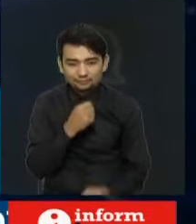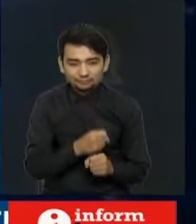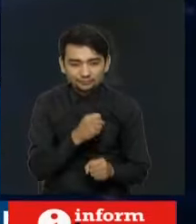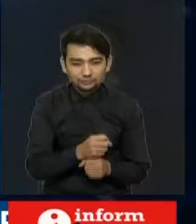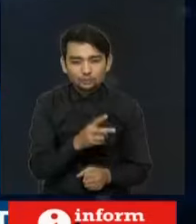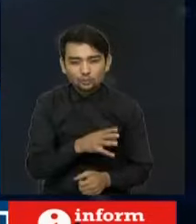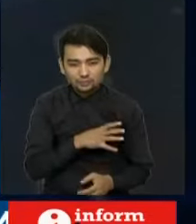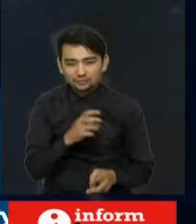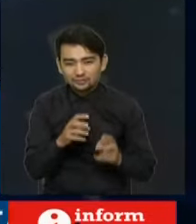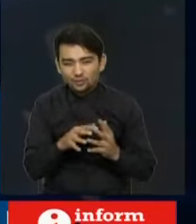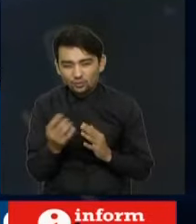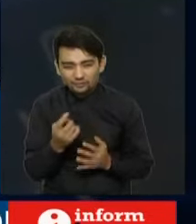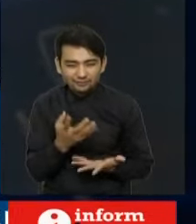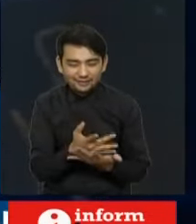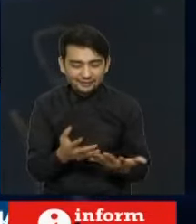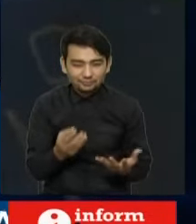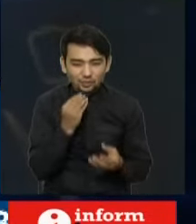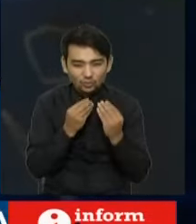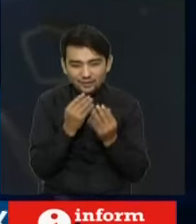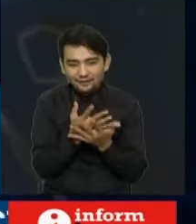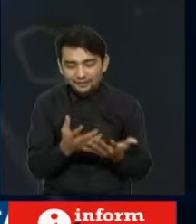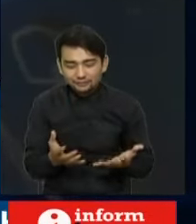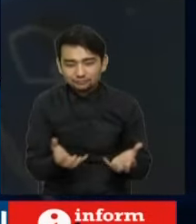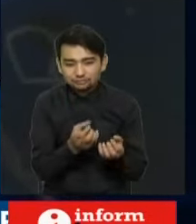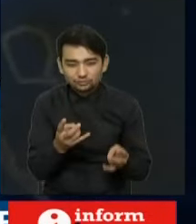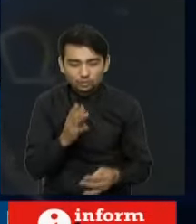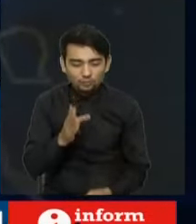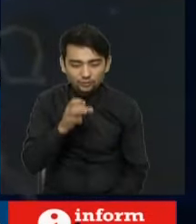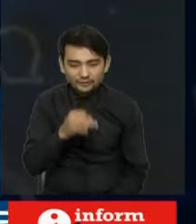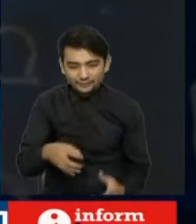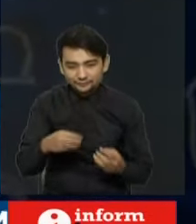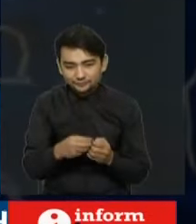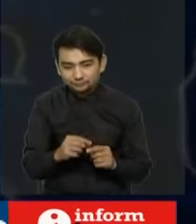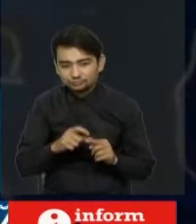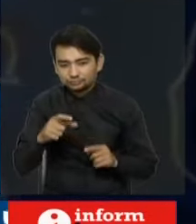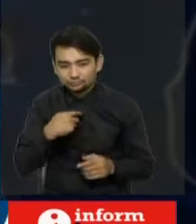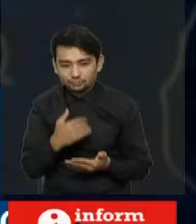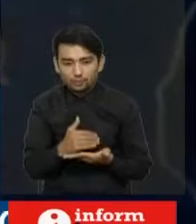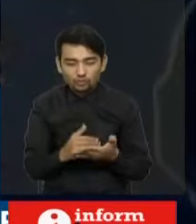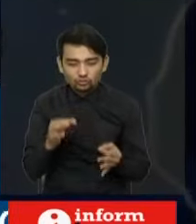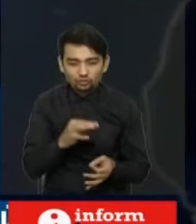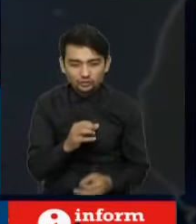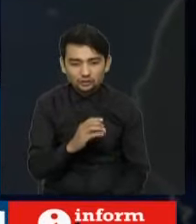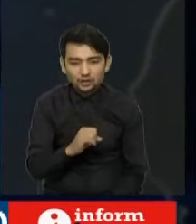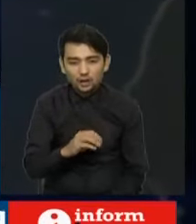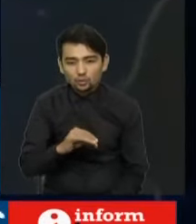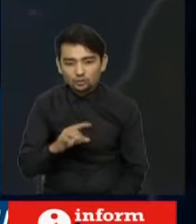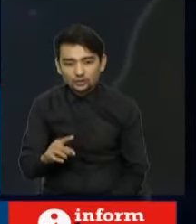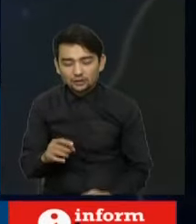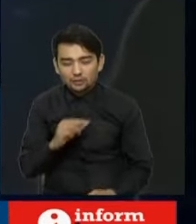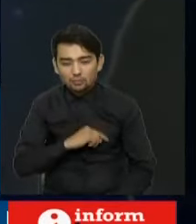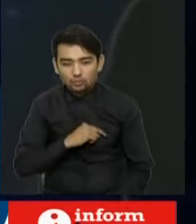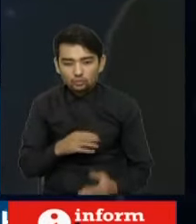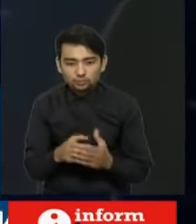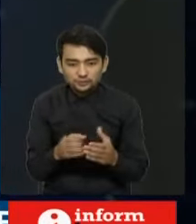производителей продуктов питания, так как речь идет уже о нашей продовольственной безопасности. Мы рассмотрели предложения отраслевых союзов в рабочей группе и внесли их в